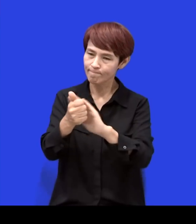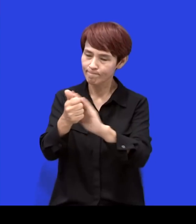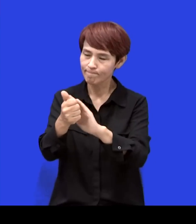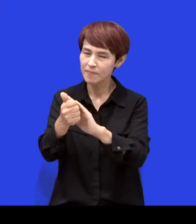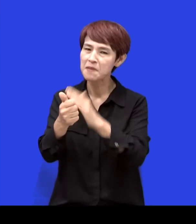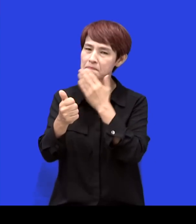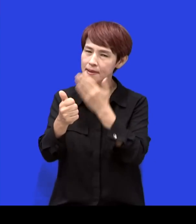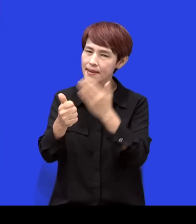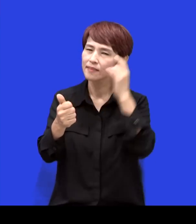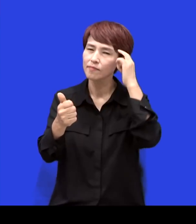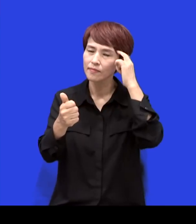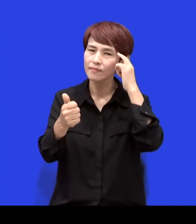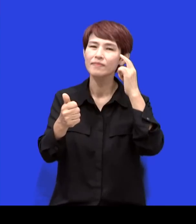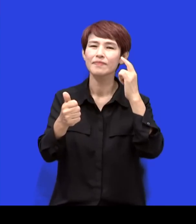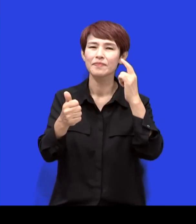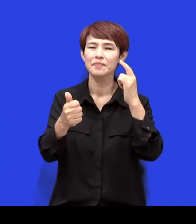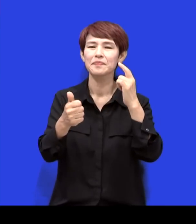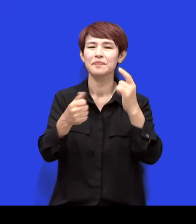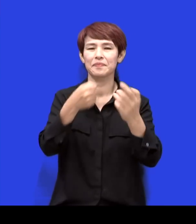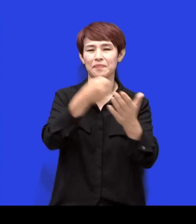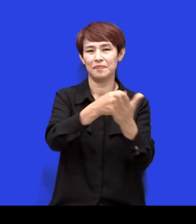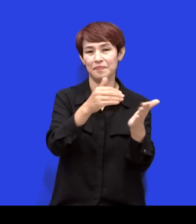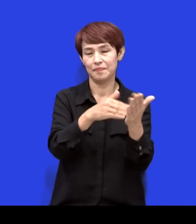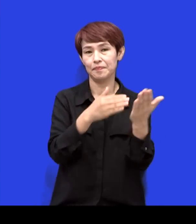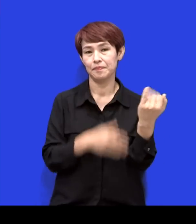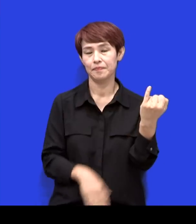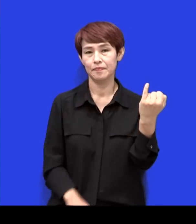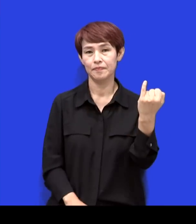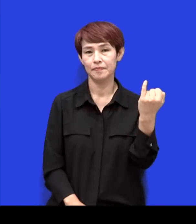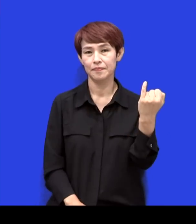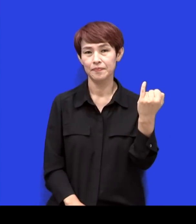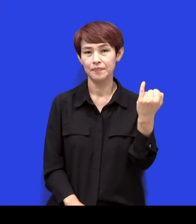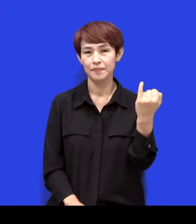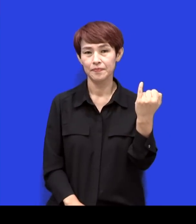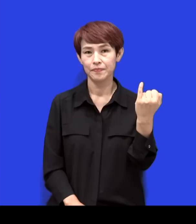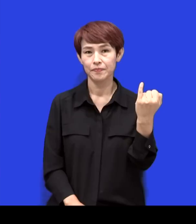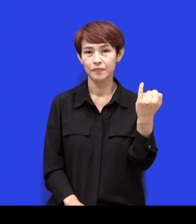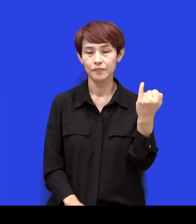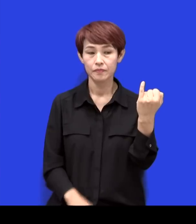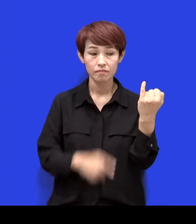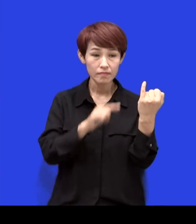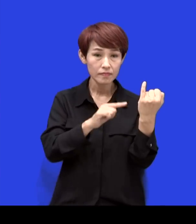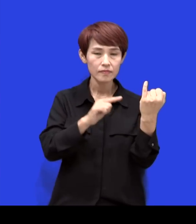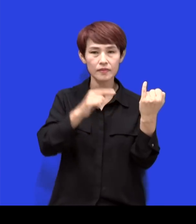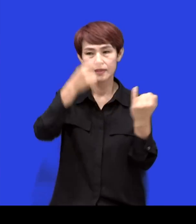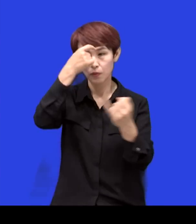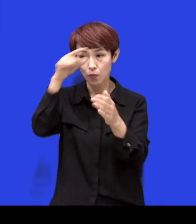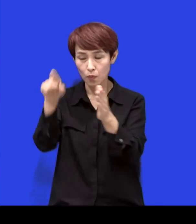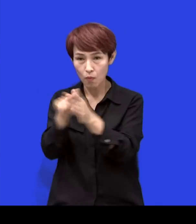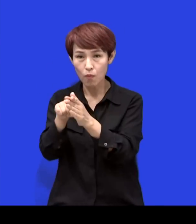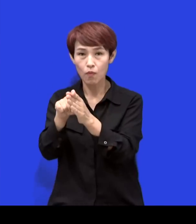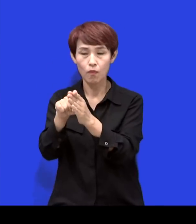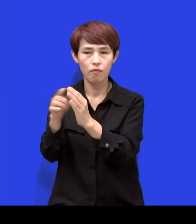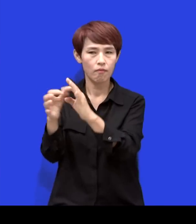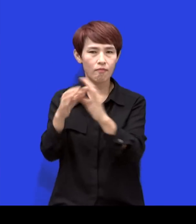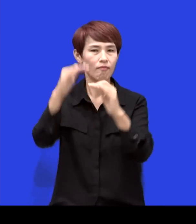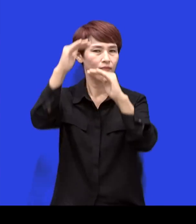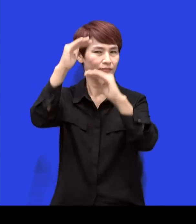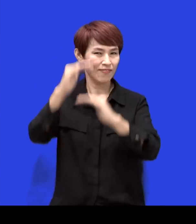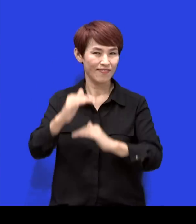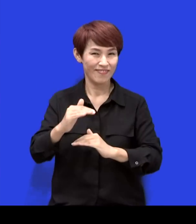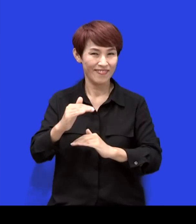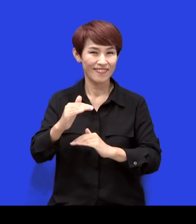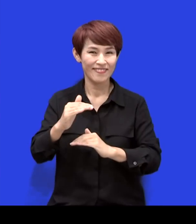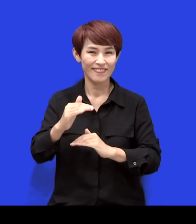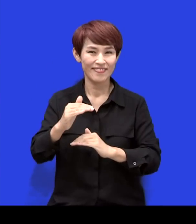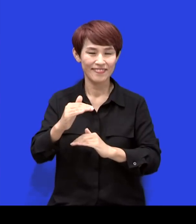있지 않을까라고 설정을 했는데 그게 이제 또 그 기독교 바탕이라는 것들이 좀 있을 수밖에